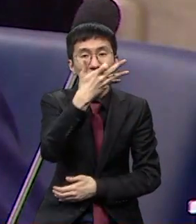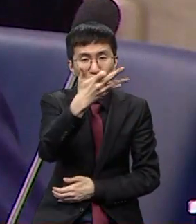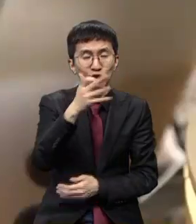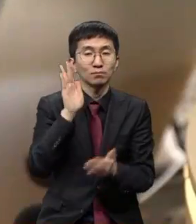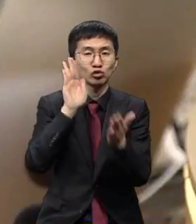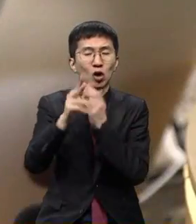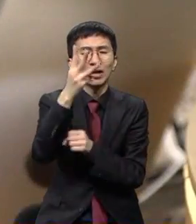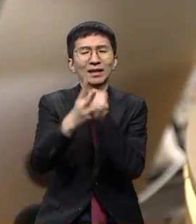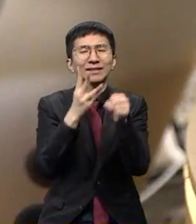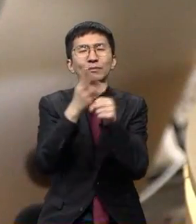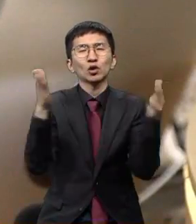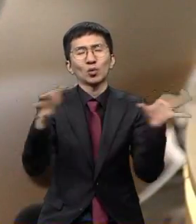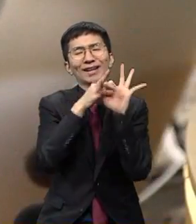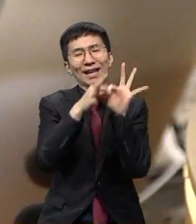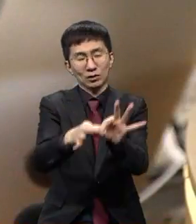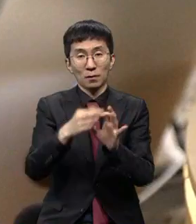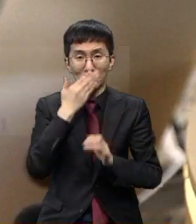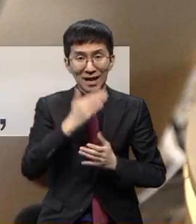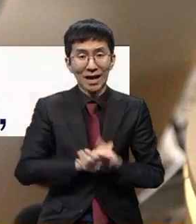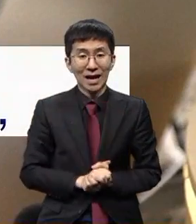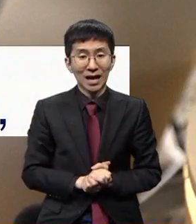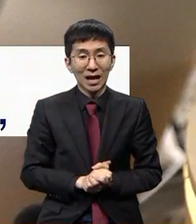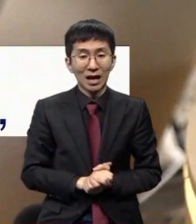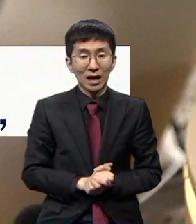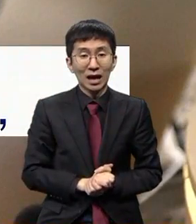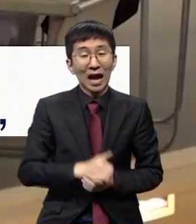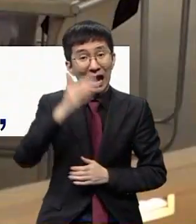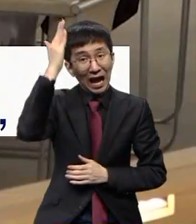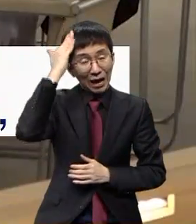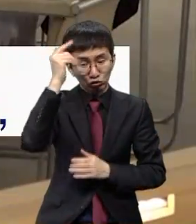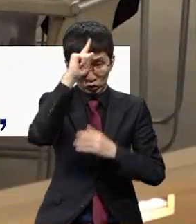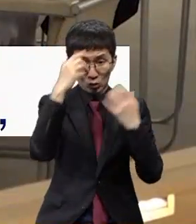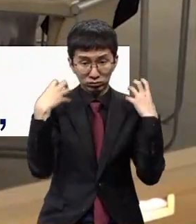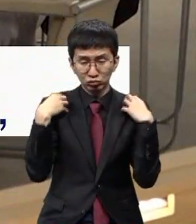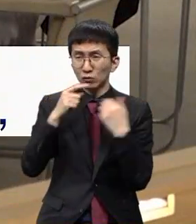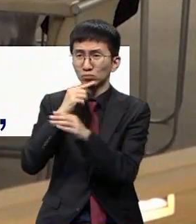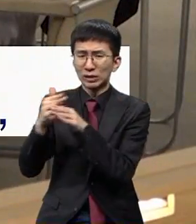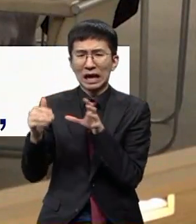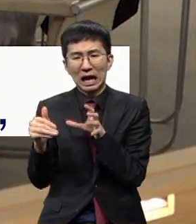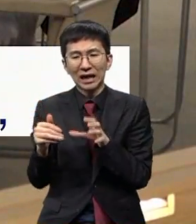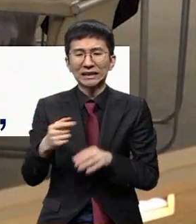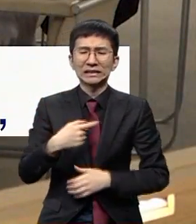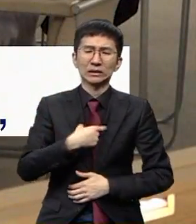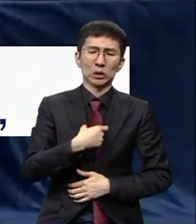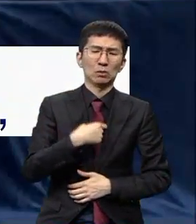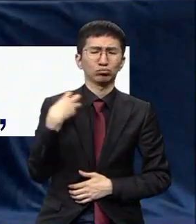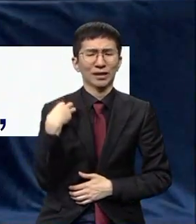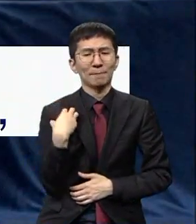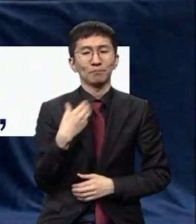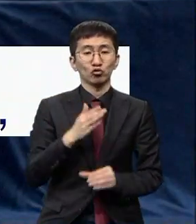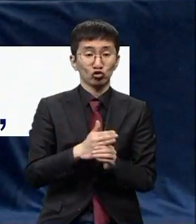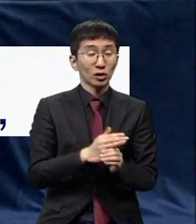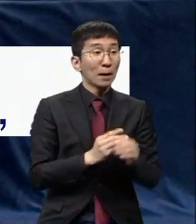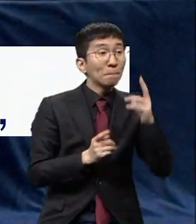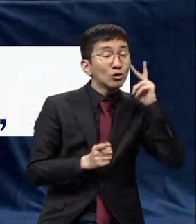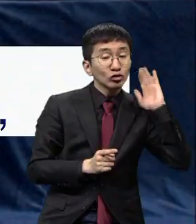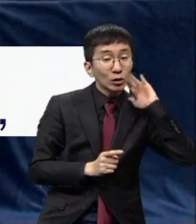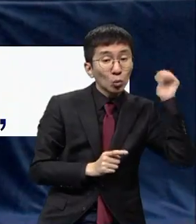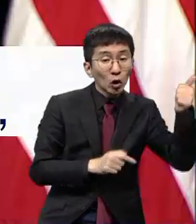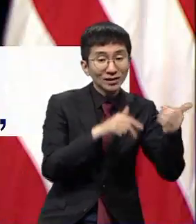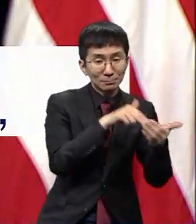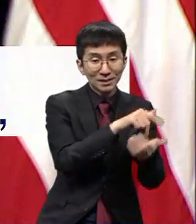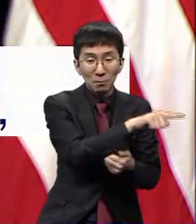3년 연속이 됩니다. 한국 정부는 북한을 자극하기를 원하지 않는 것이고 바이든